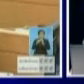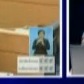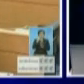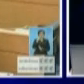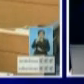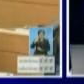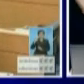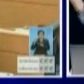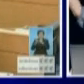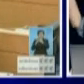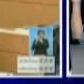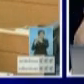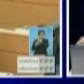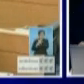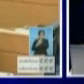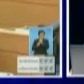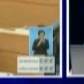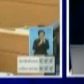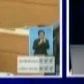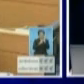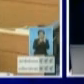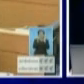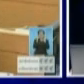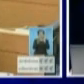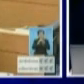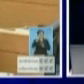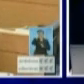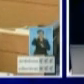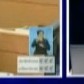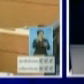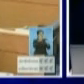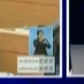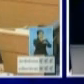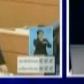เท่านั้นแหละเหมือนเอาน้ำร้อนสาดลงไปในที่ประชุมสภาคุณไม่ชื่อชื่นบานค่ะส.ส.บัญ